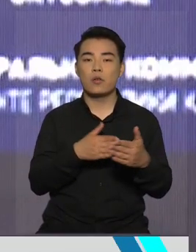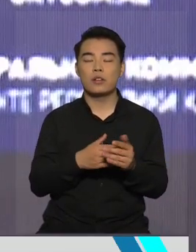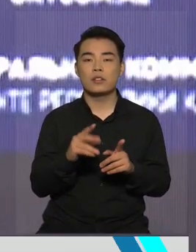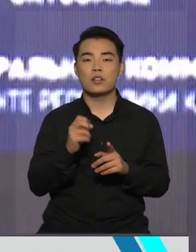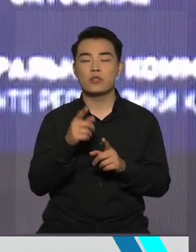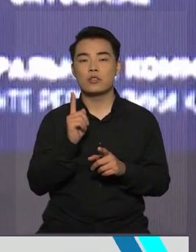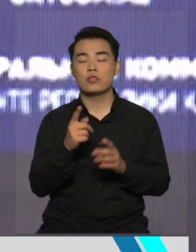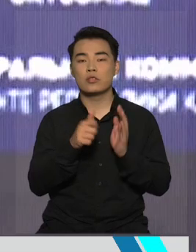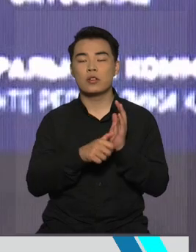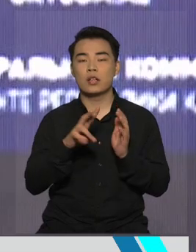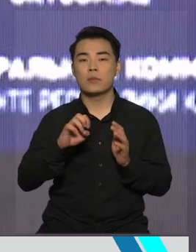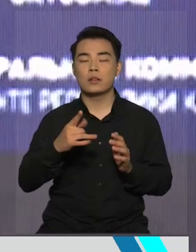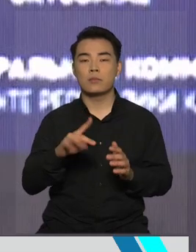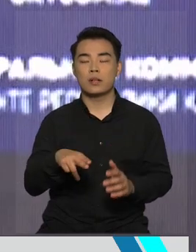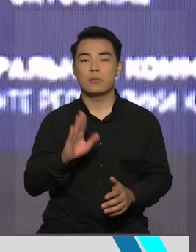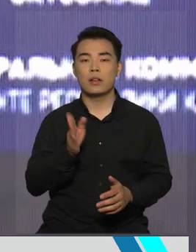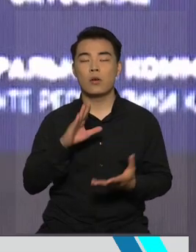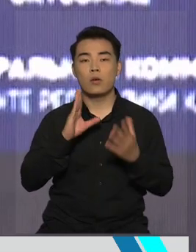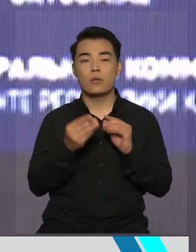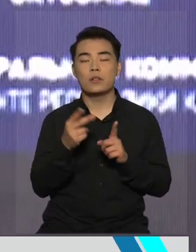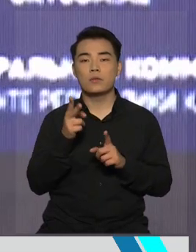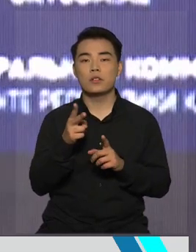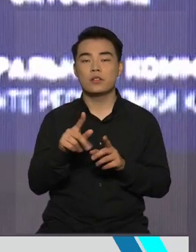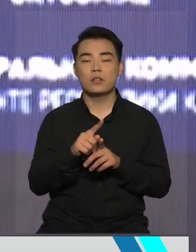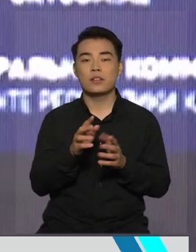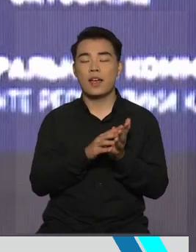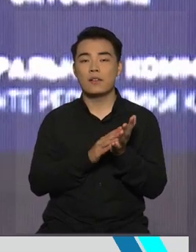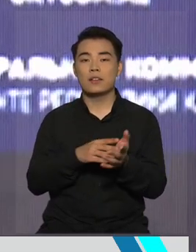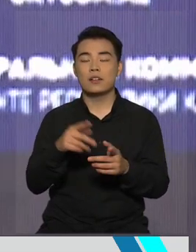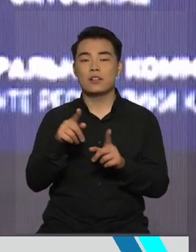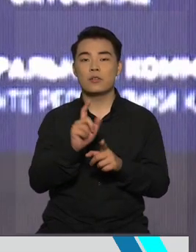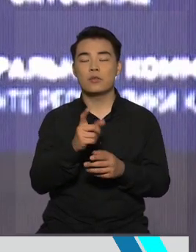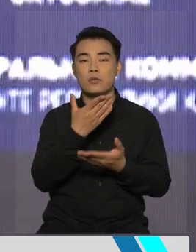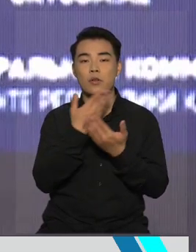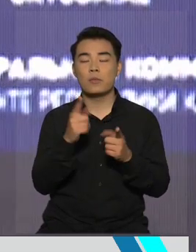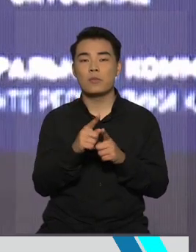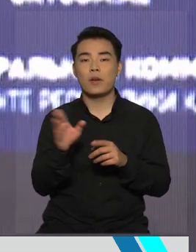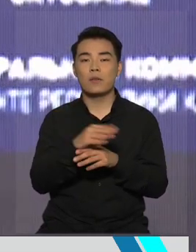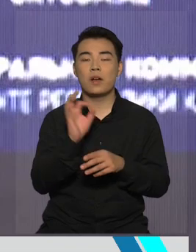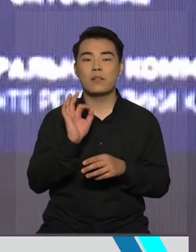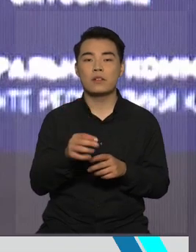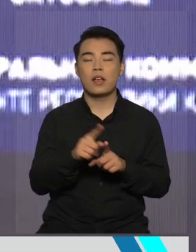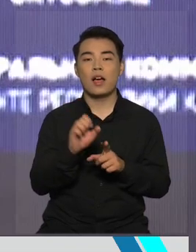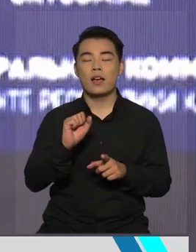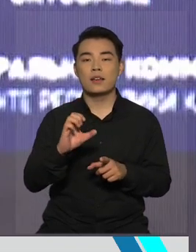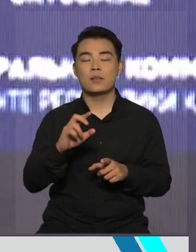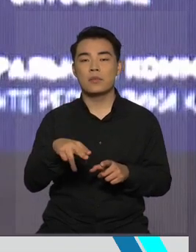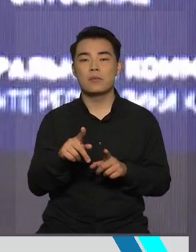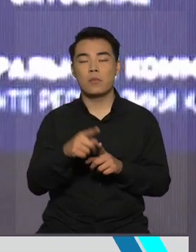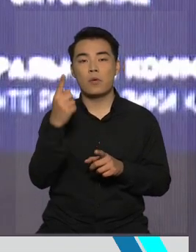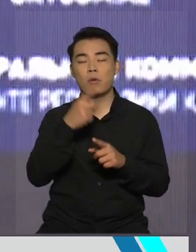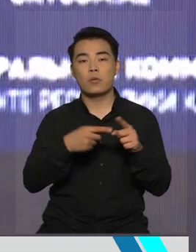в 1600 МРП. Также почти по 2000 обратившихся граждан нет подтверждений того, что они получали АСП в течение